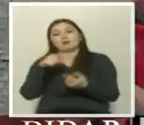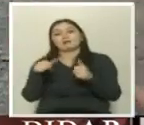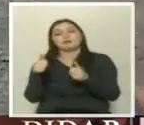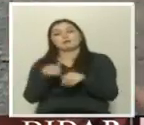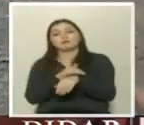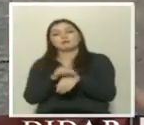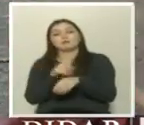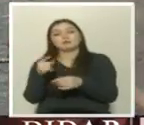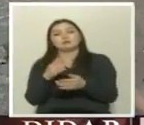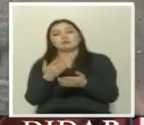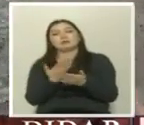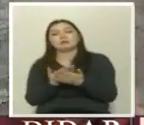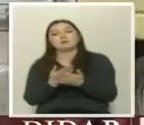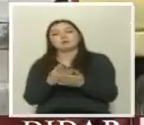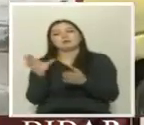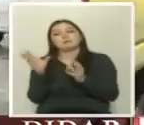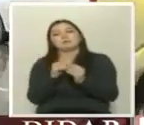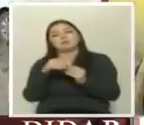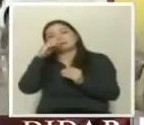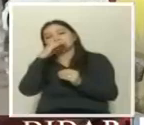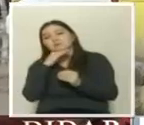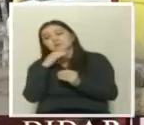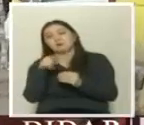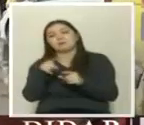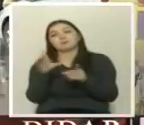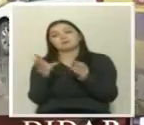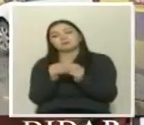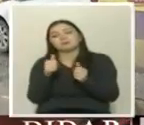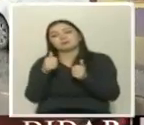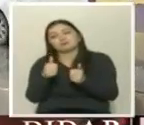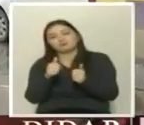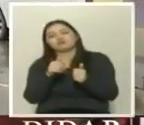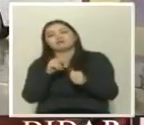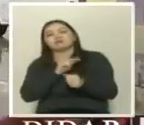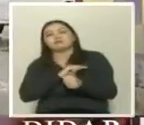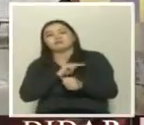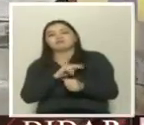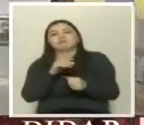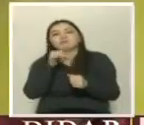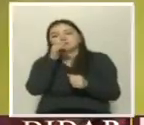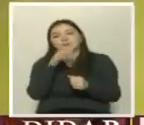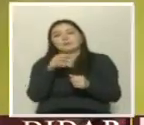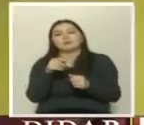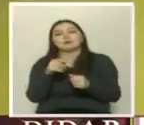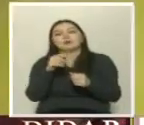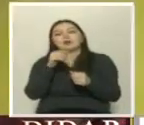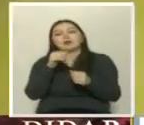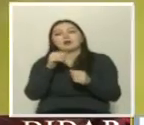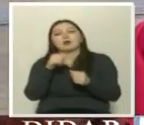домашними делами вместе с папой. Рабочий день фельдшера начинается в 8:30 утра и продолжается 24 часа.